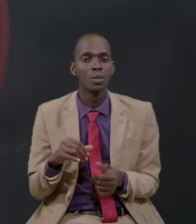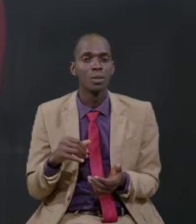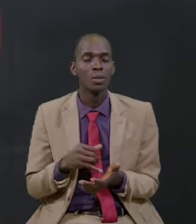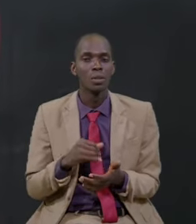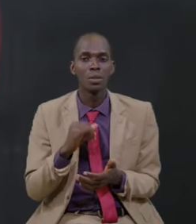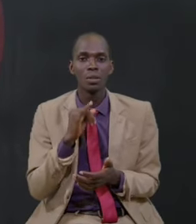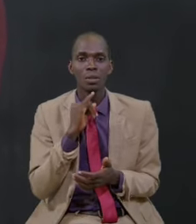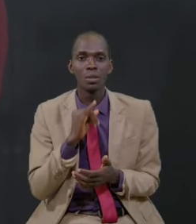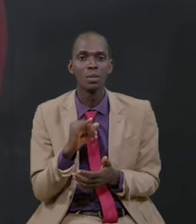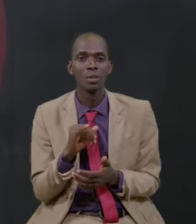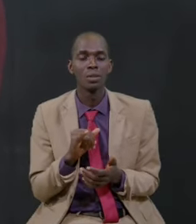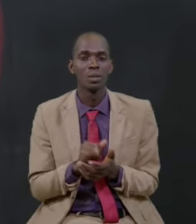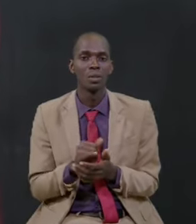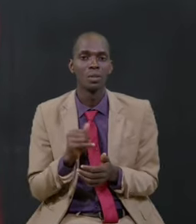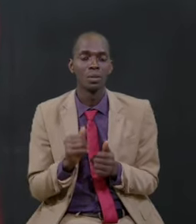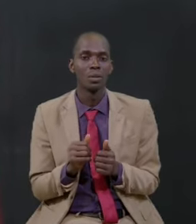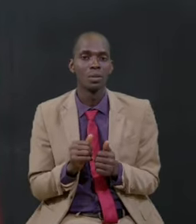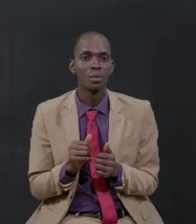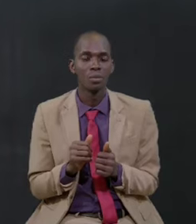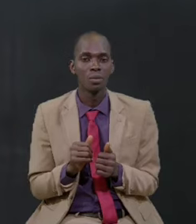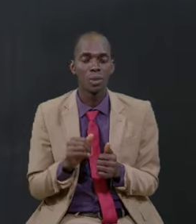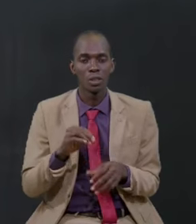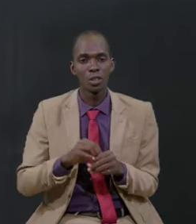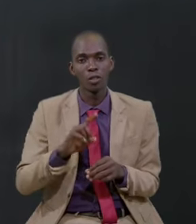Ce que nous avons vu en 1 Jean.